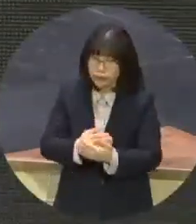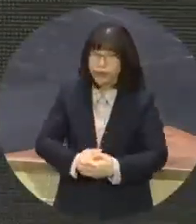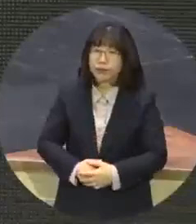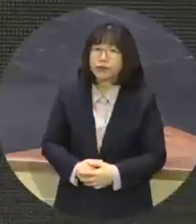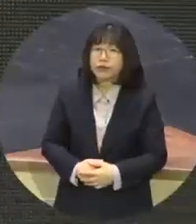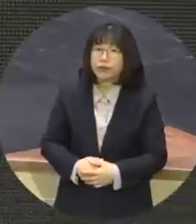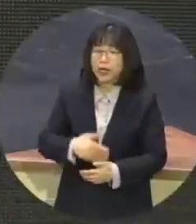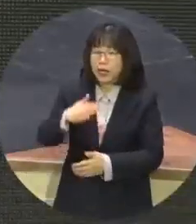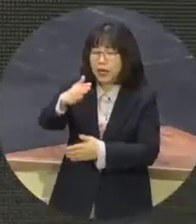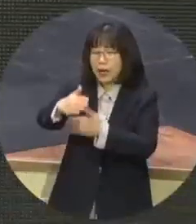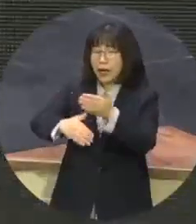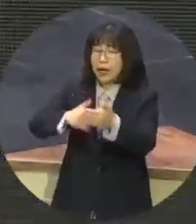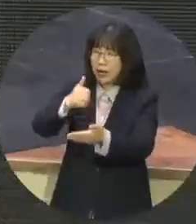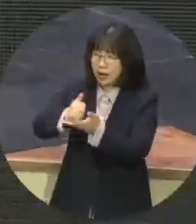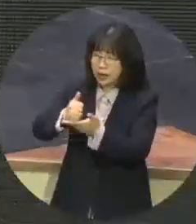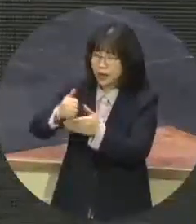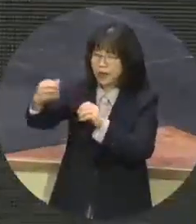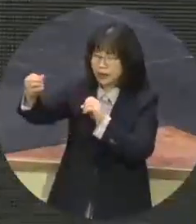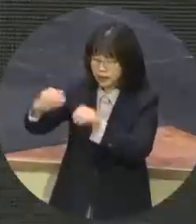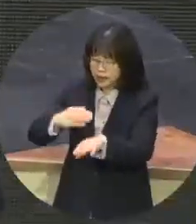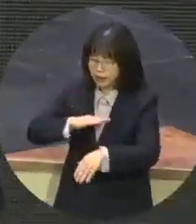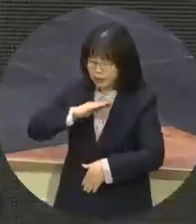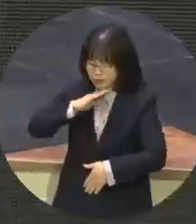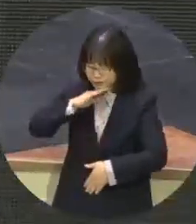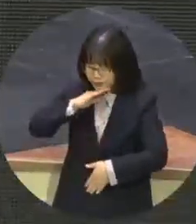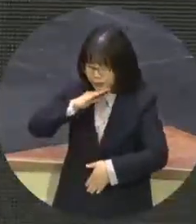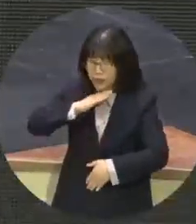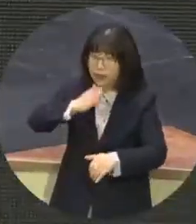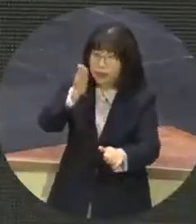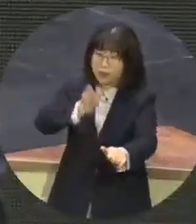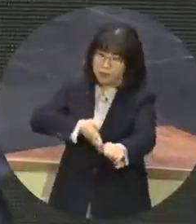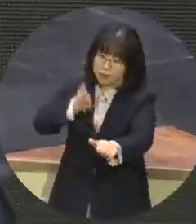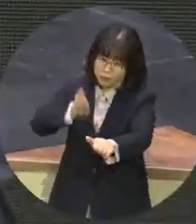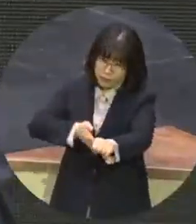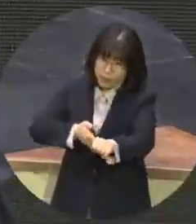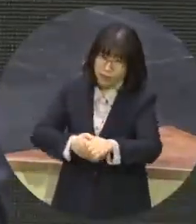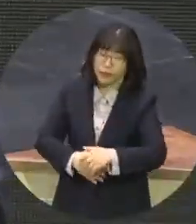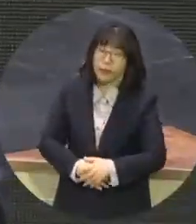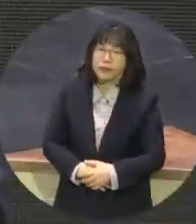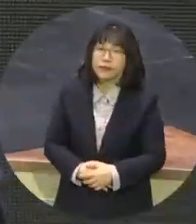하나님의 시간표를 기다리시기 바랍니다. 기다리세요.